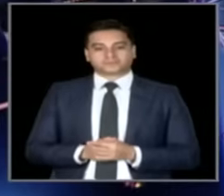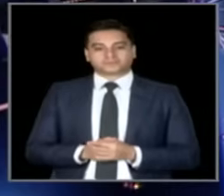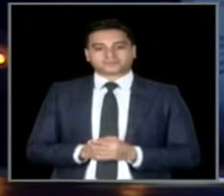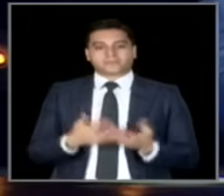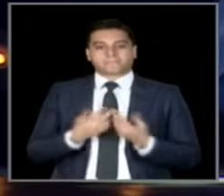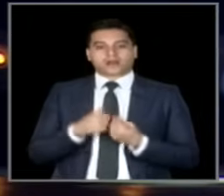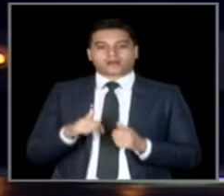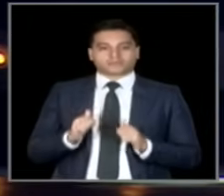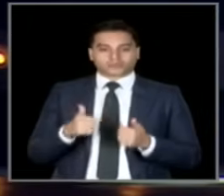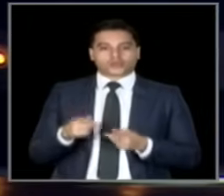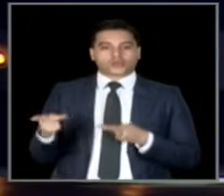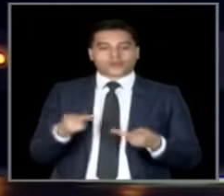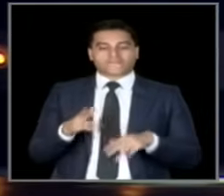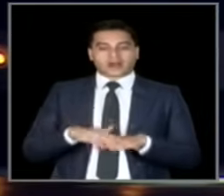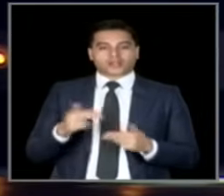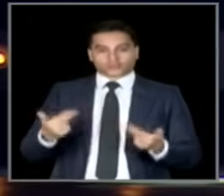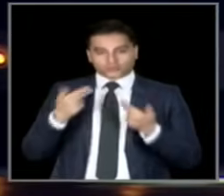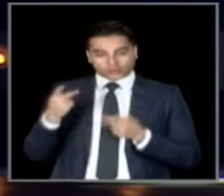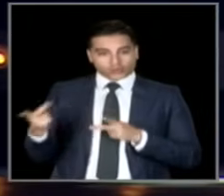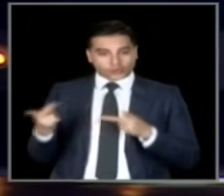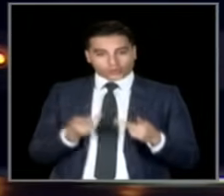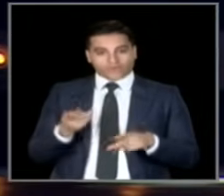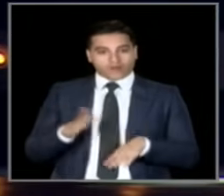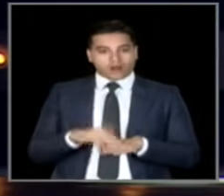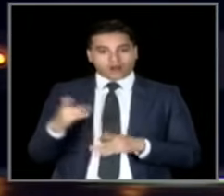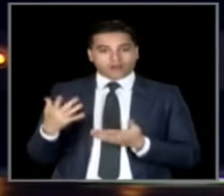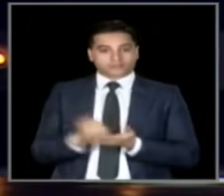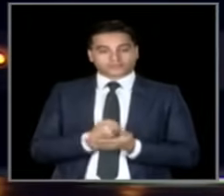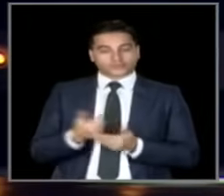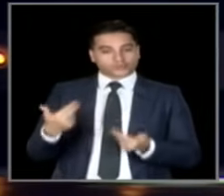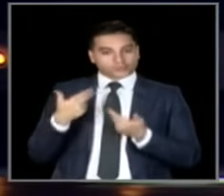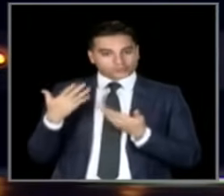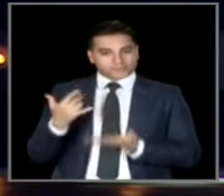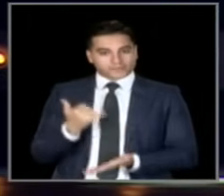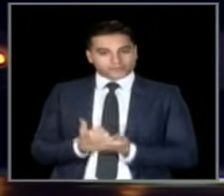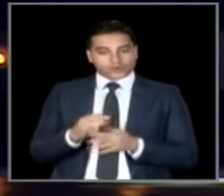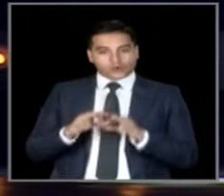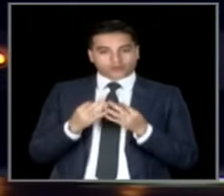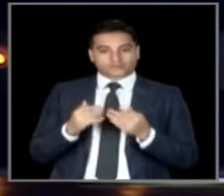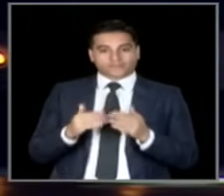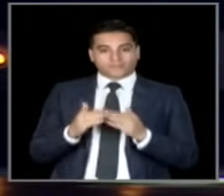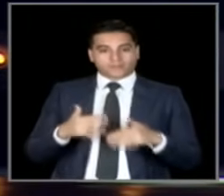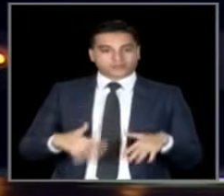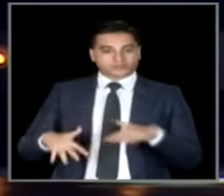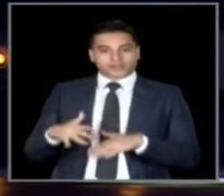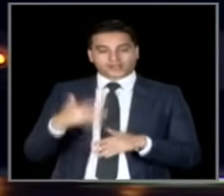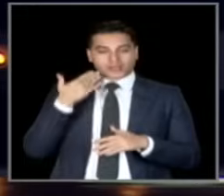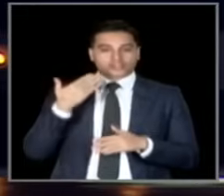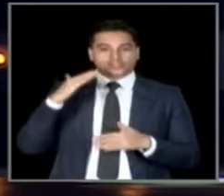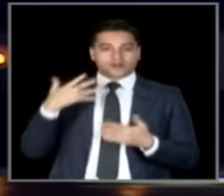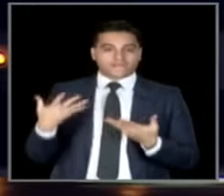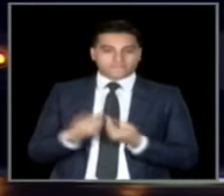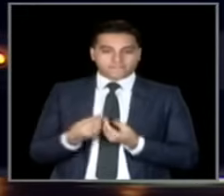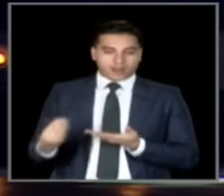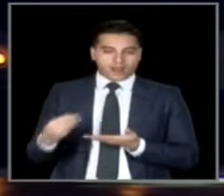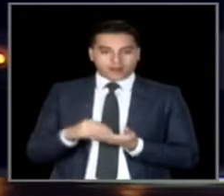معانا النهاردة ضيوف الاستوديو، هم الحقيقة مش ضيوف، هم أصحاب استوديو، عائلات مصرية بنتشرف